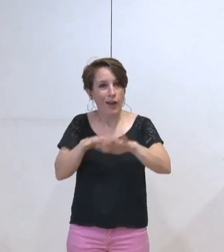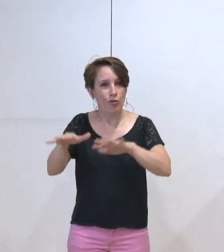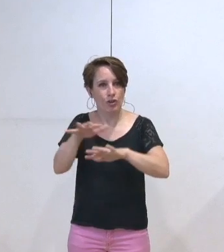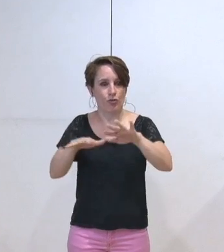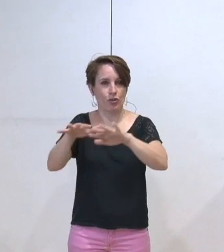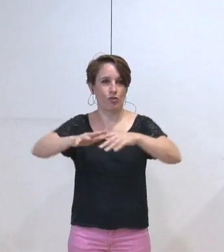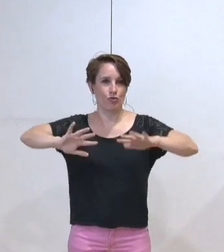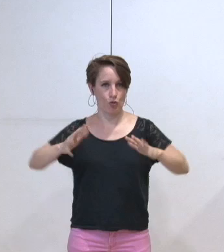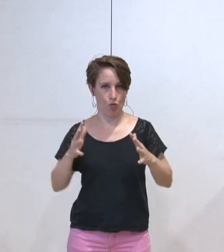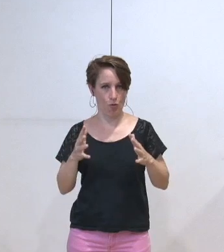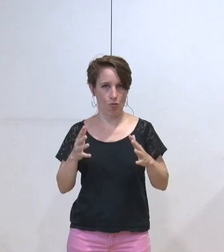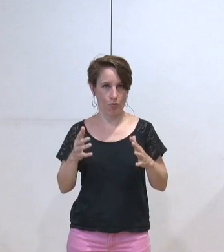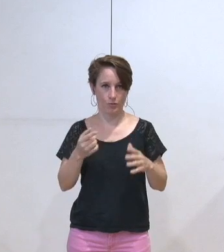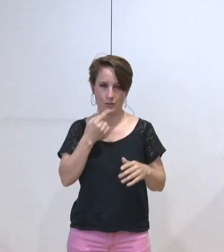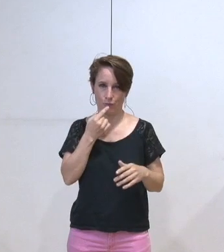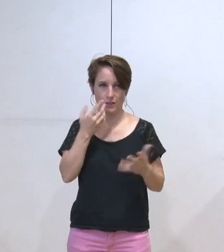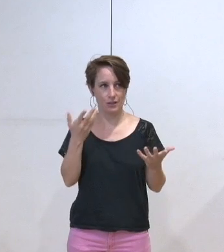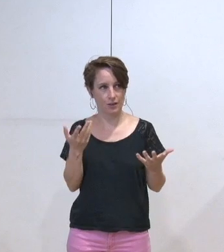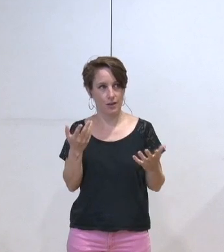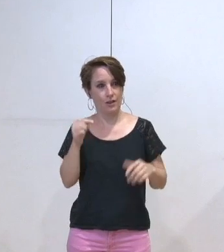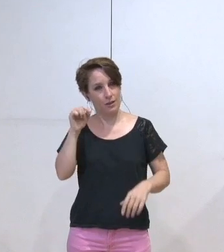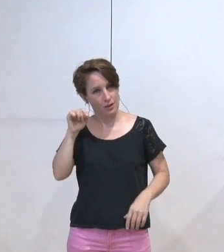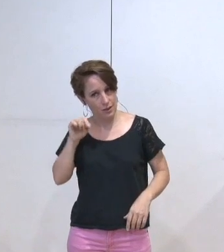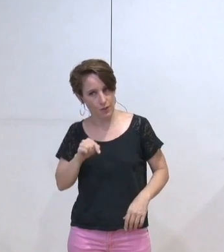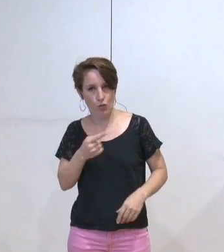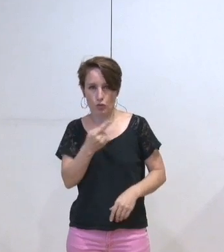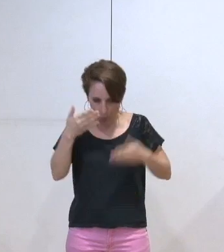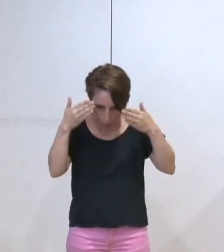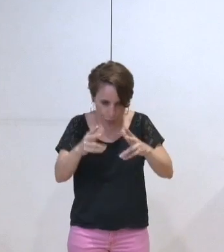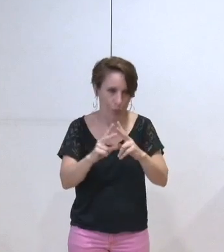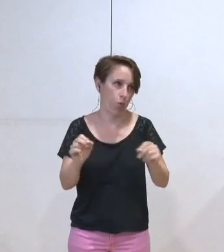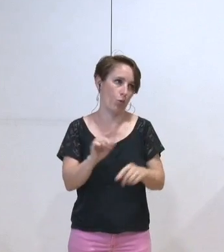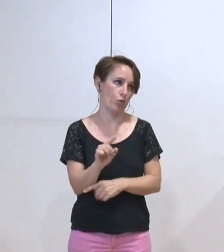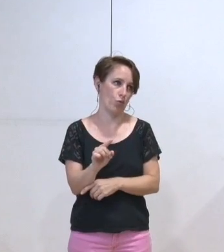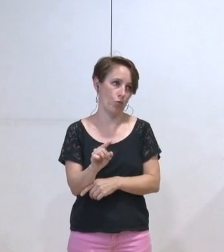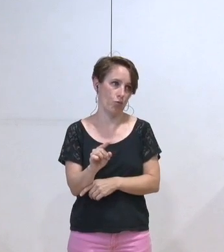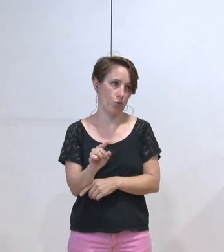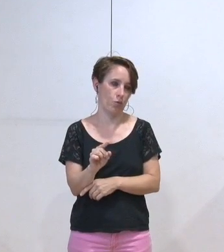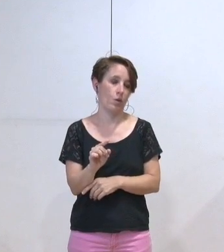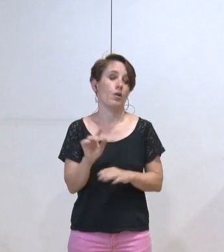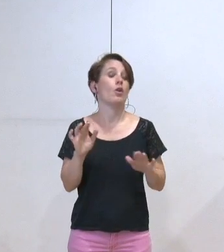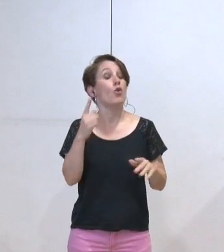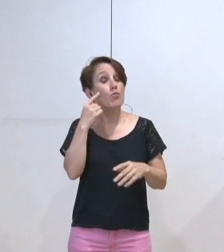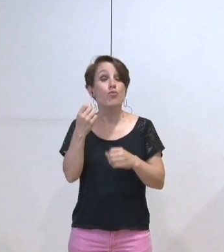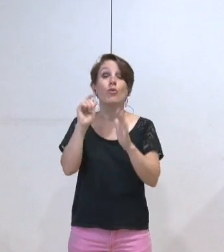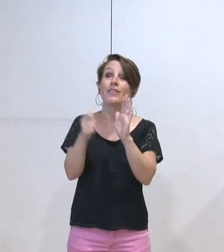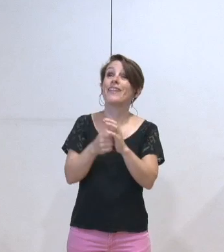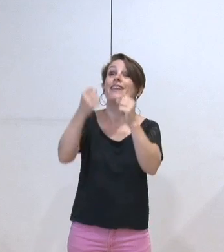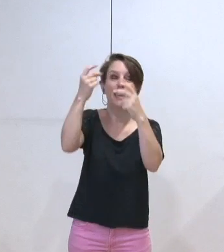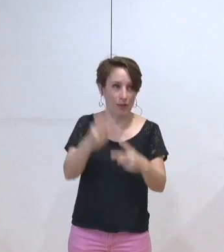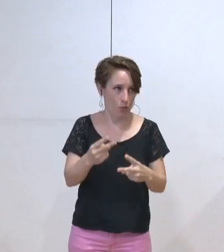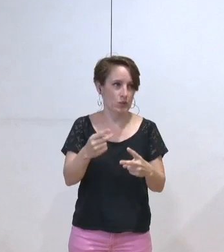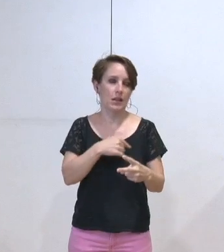propreté et nous y travaillons pour l'événementiel les interventions demeurent elle